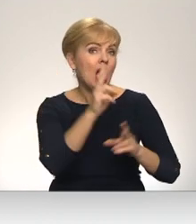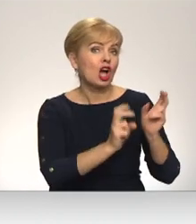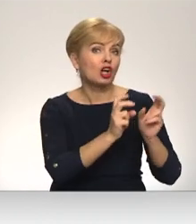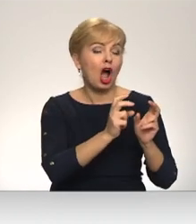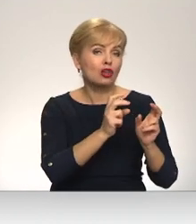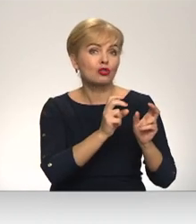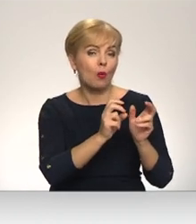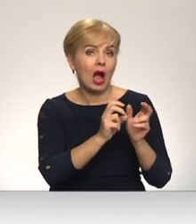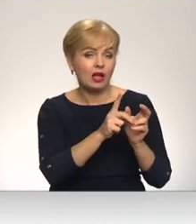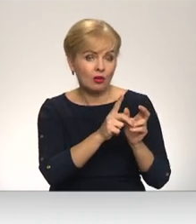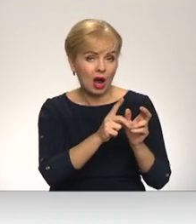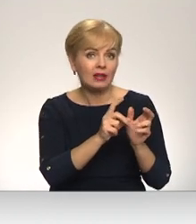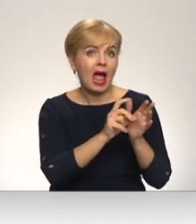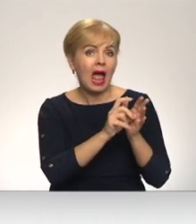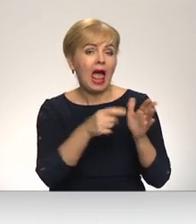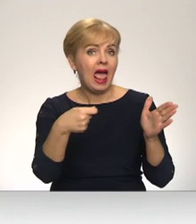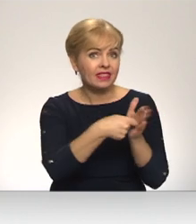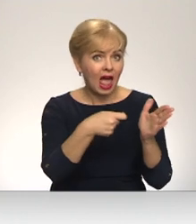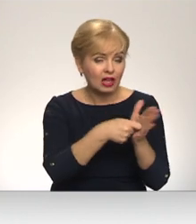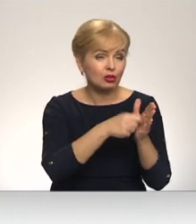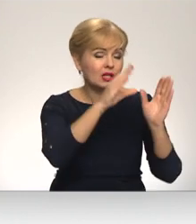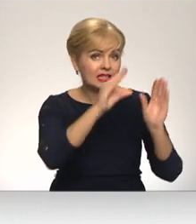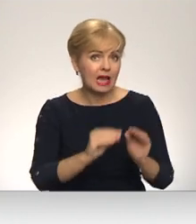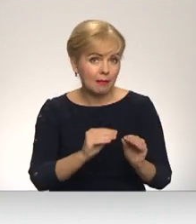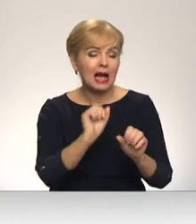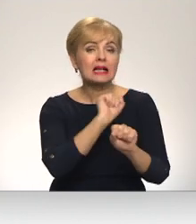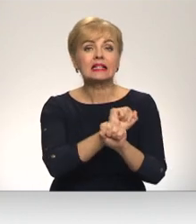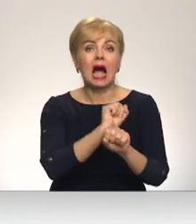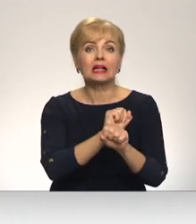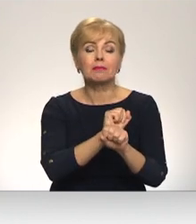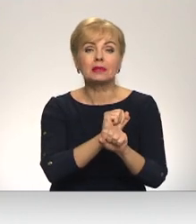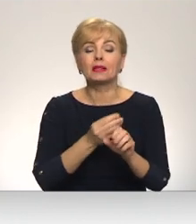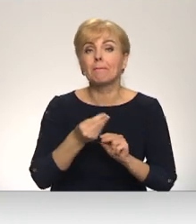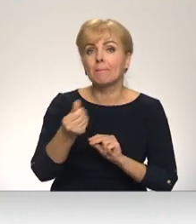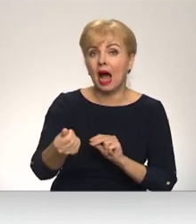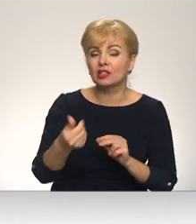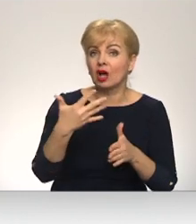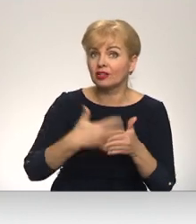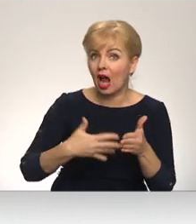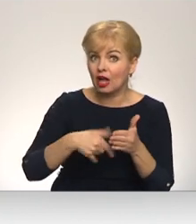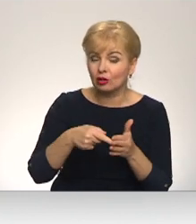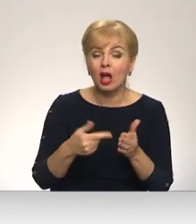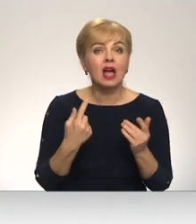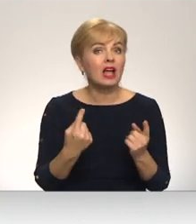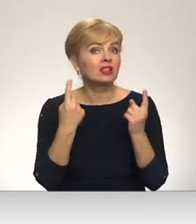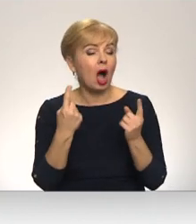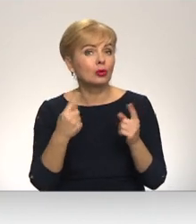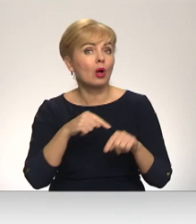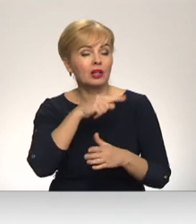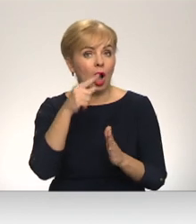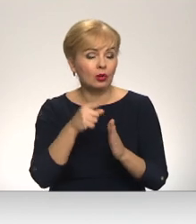enerģija ļāvusi samazināt siltuma tarifu Salaspils iedzīvotājiem, bet aktuāls ir jautājums, vai pašlaik līdz ar